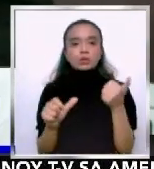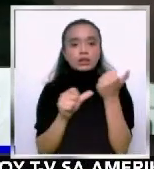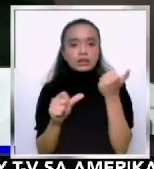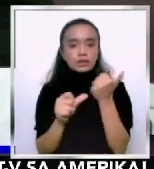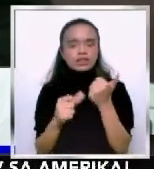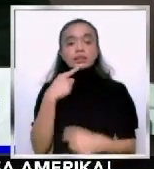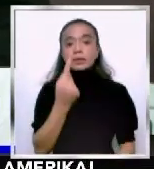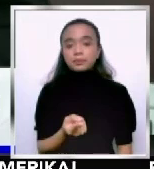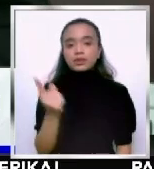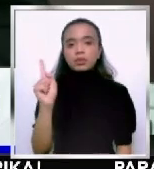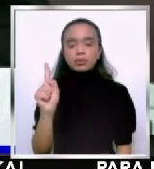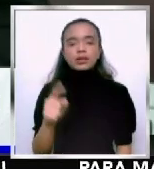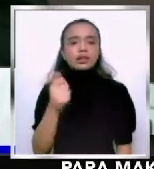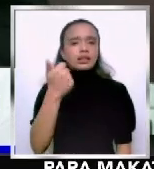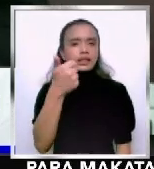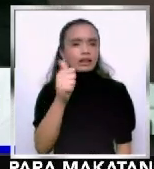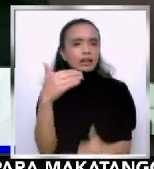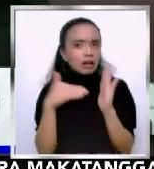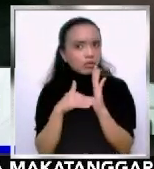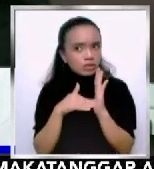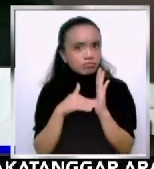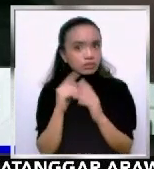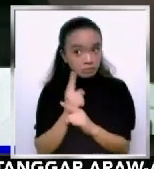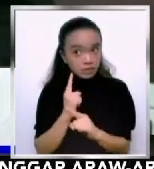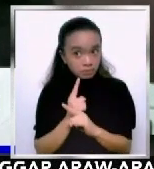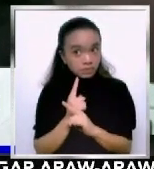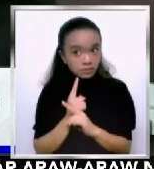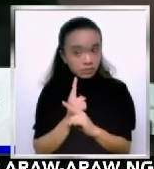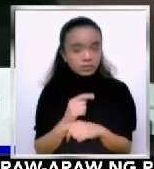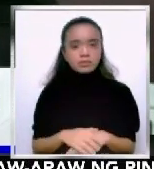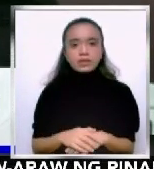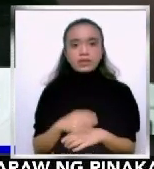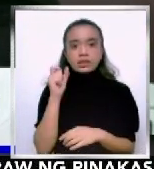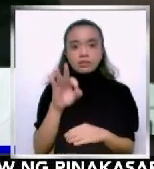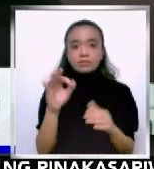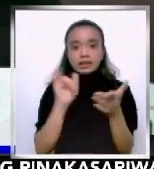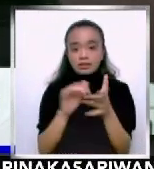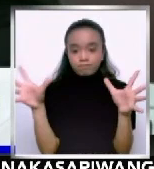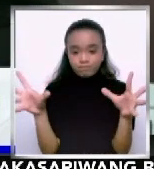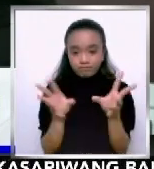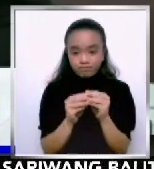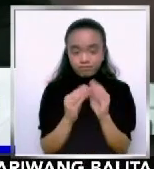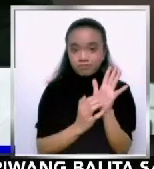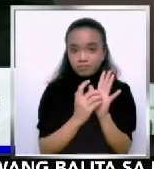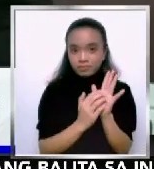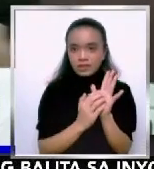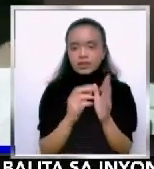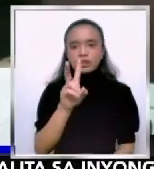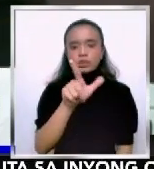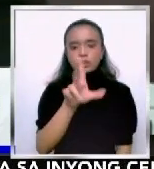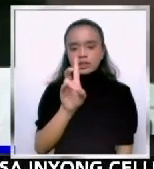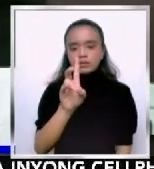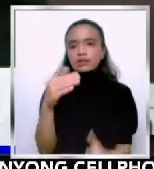ay 10,000, tama po ba? So kung i-compute natin yon, nasa